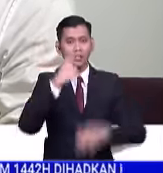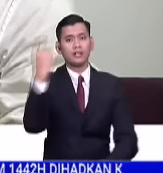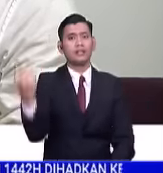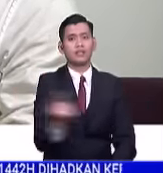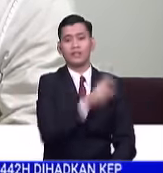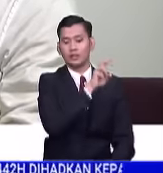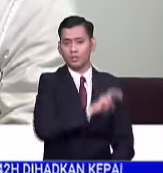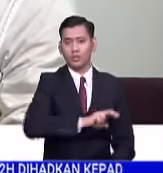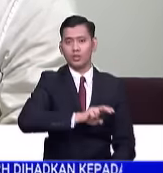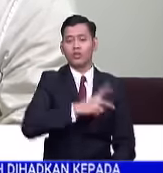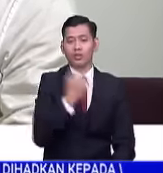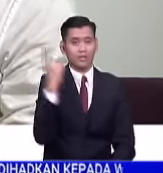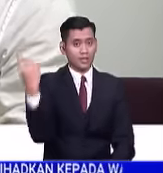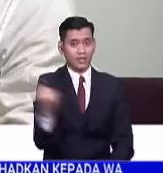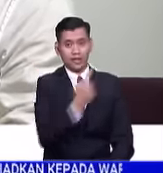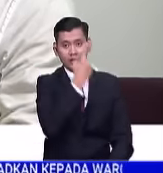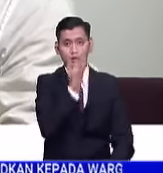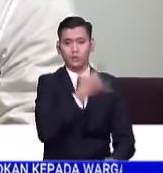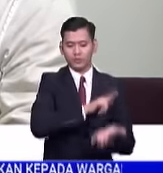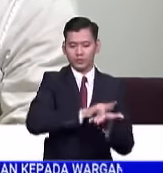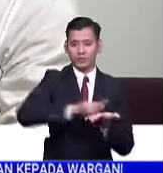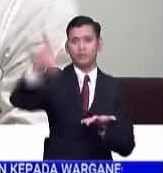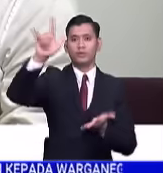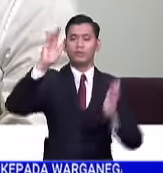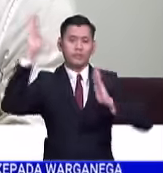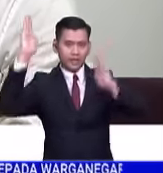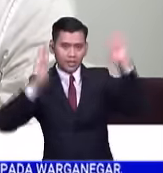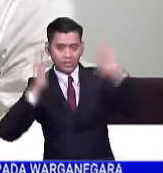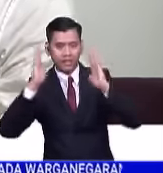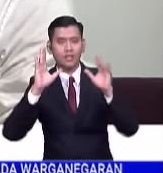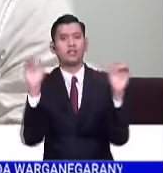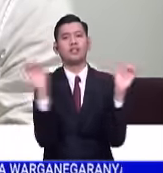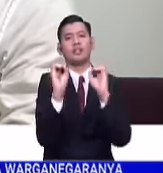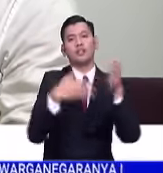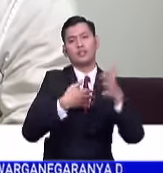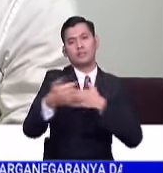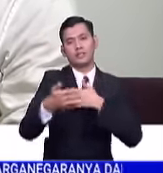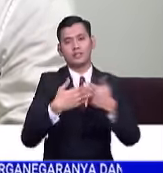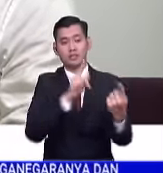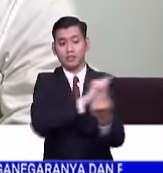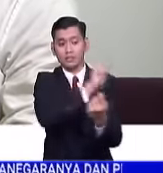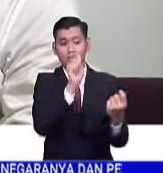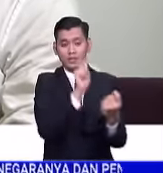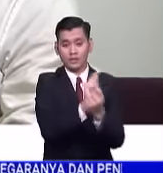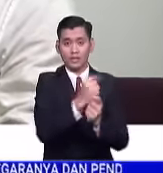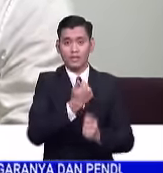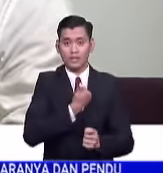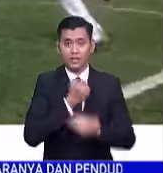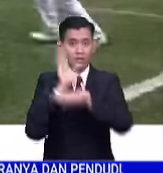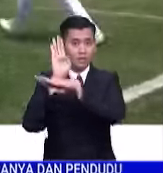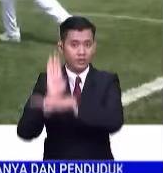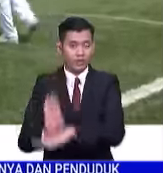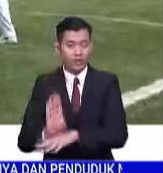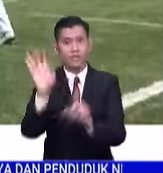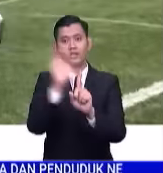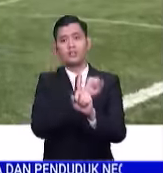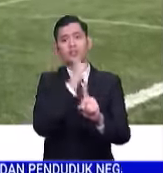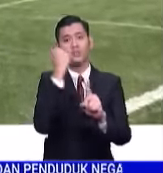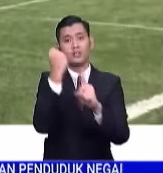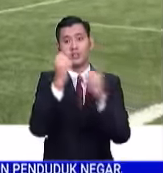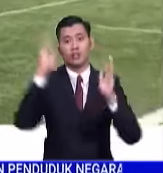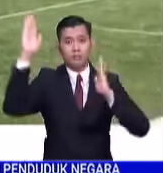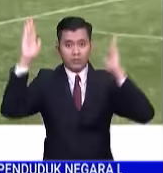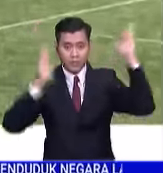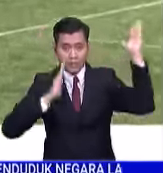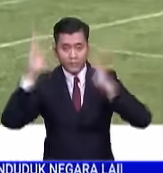saya rasa tak ada masalah untuk jurulatih ini menyesuaikan diri dengan budaya dan keadaan di Malaysia, insyaAllah.